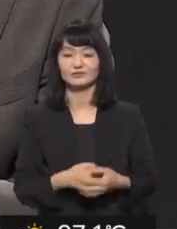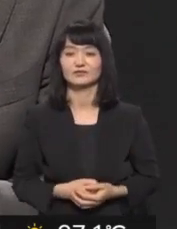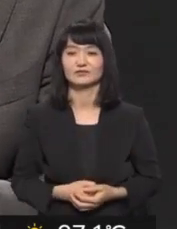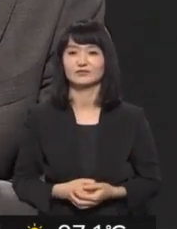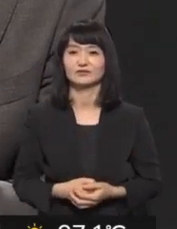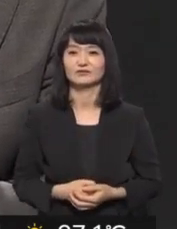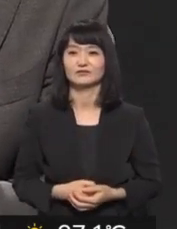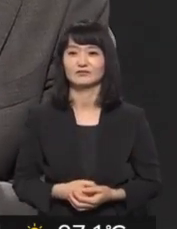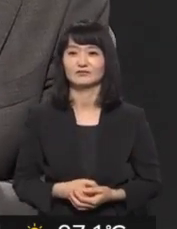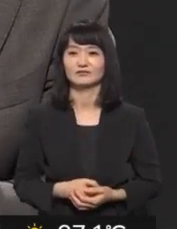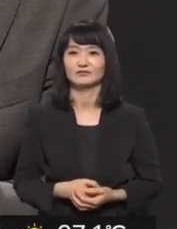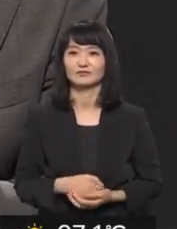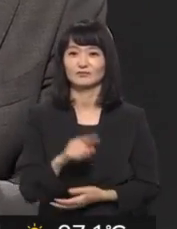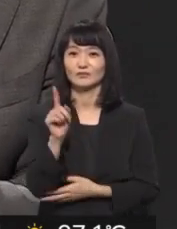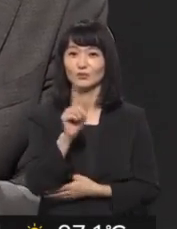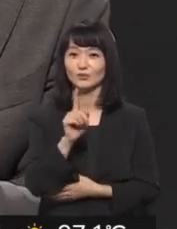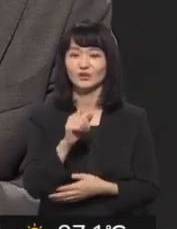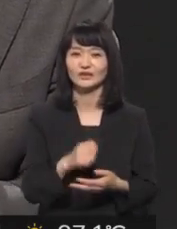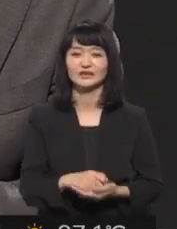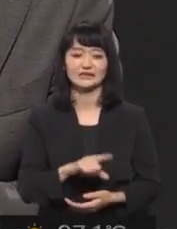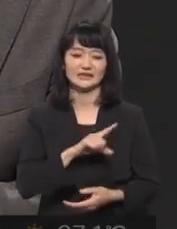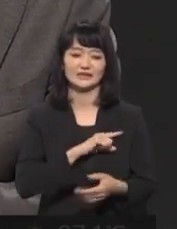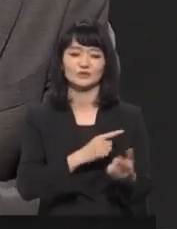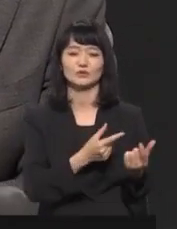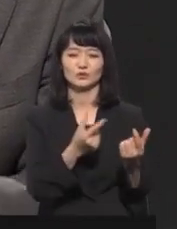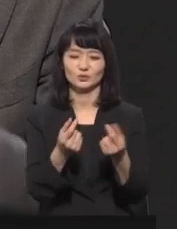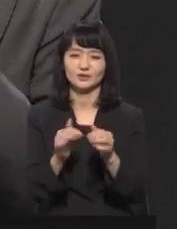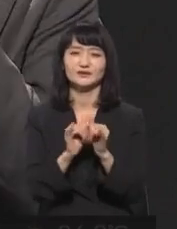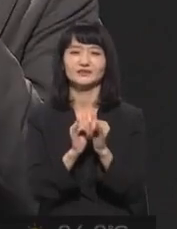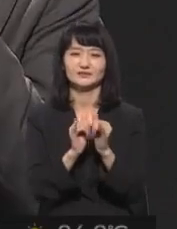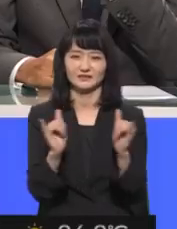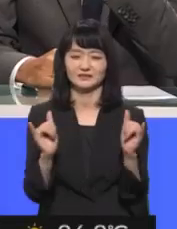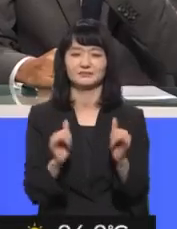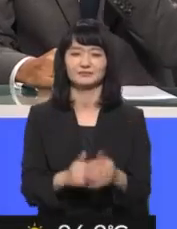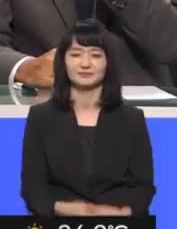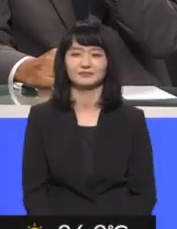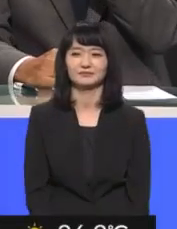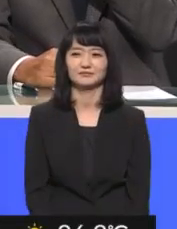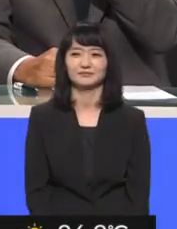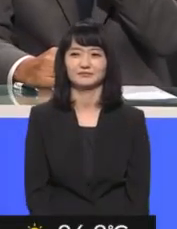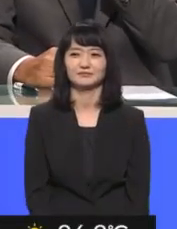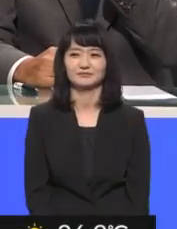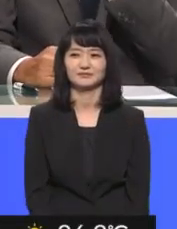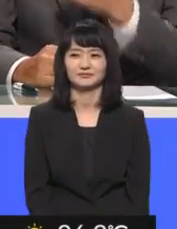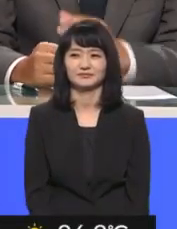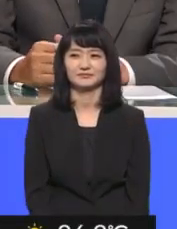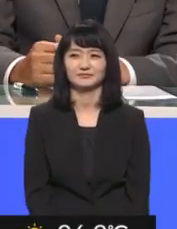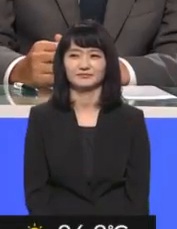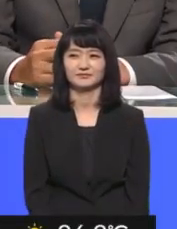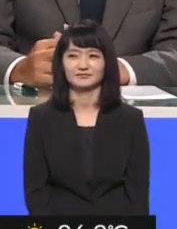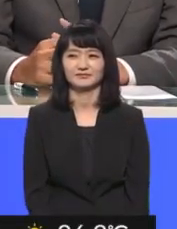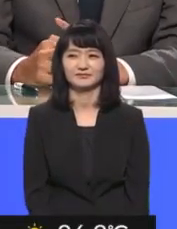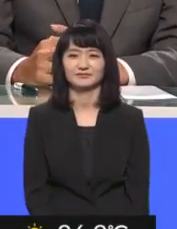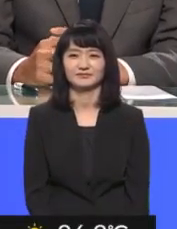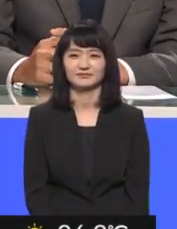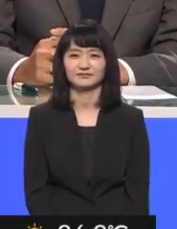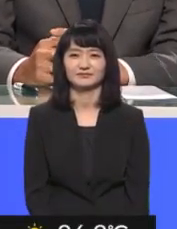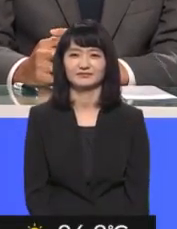있습니다. 뭐 동명이인입니다. 뭐 동명이인이시고요. 예. 그리고